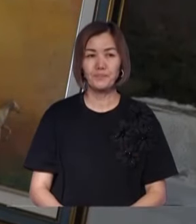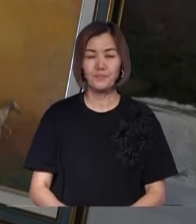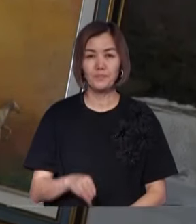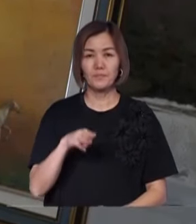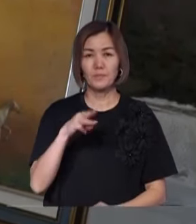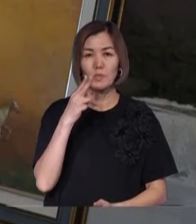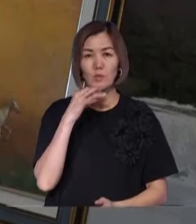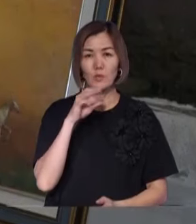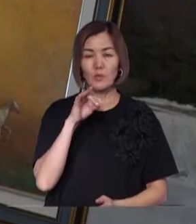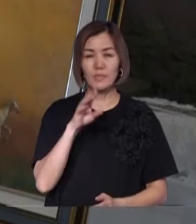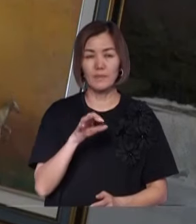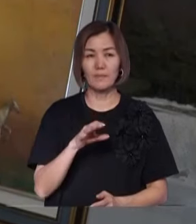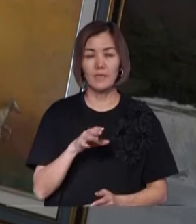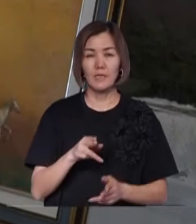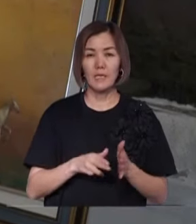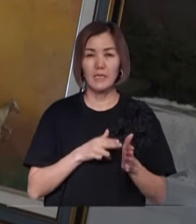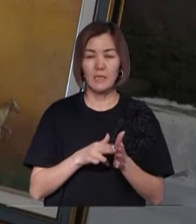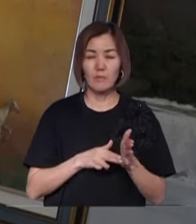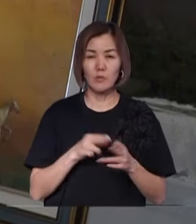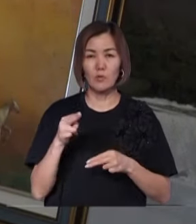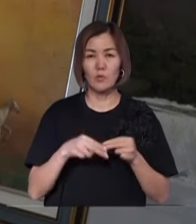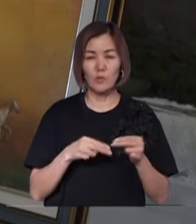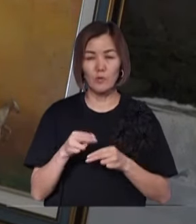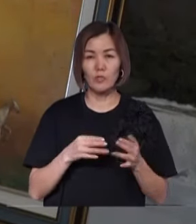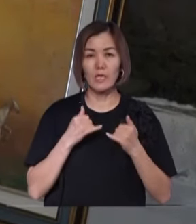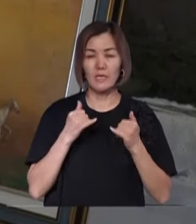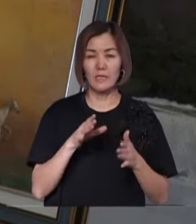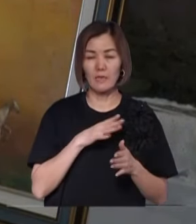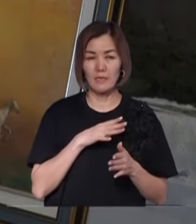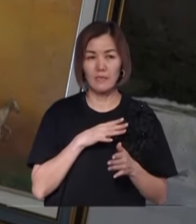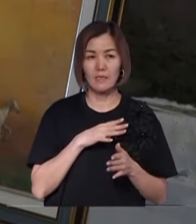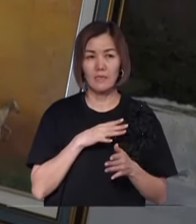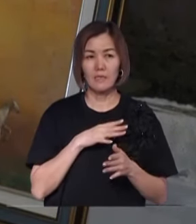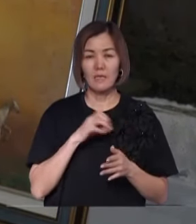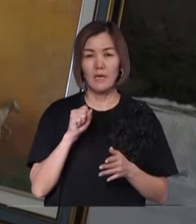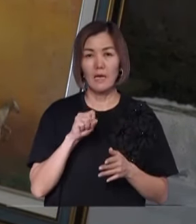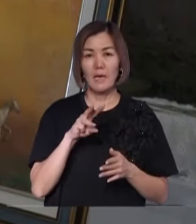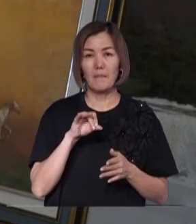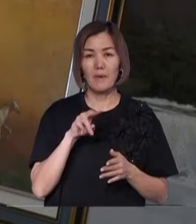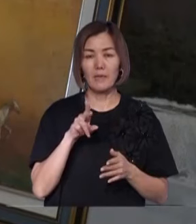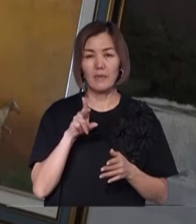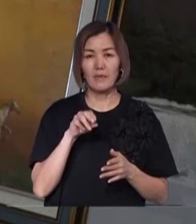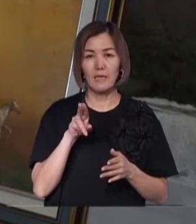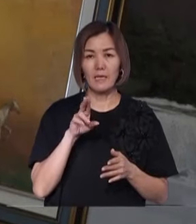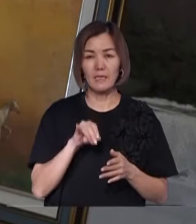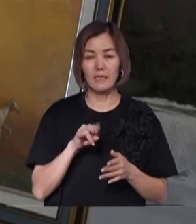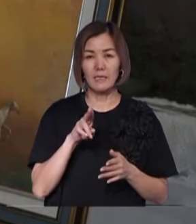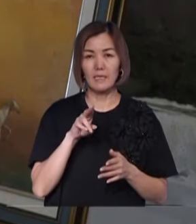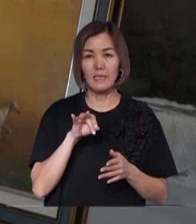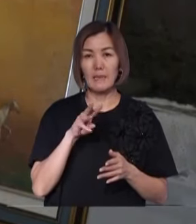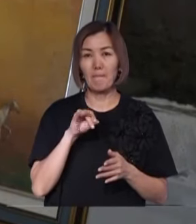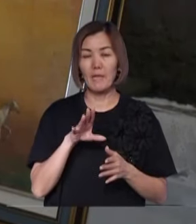Түрксіп, жаңағы теміржол құрылысының арналған картиналар, сосын Амангелді Иманов